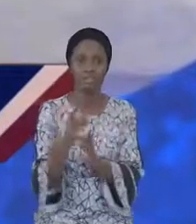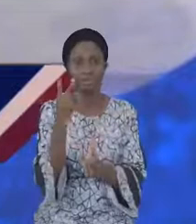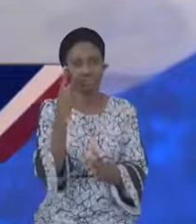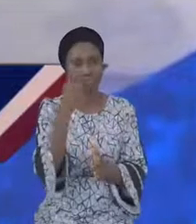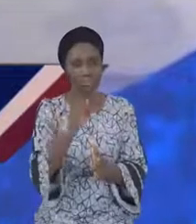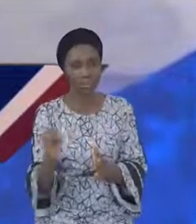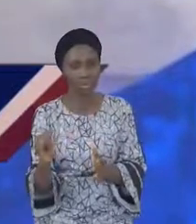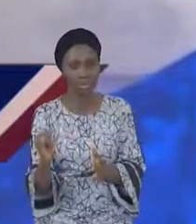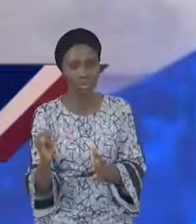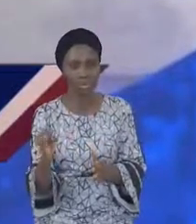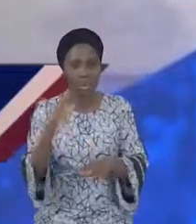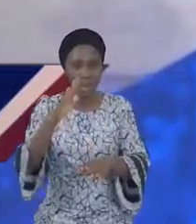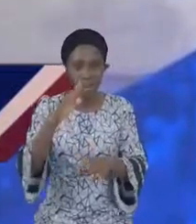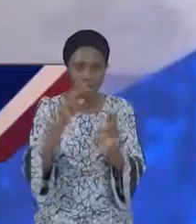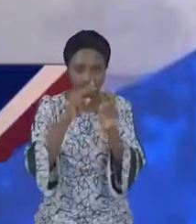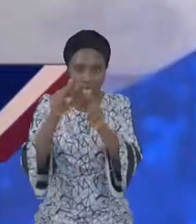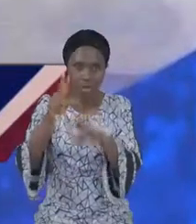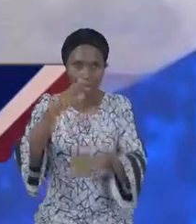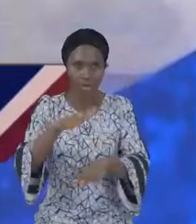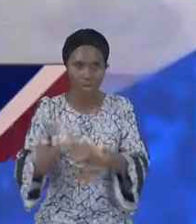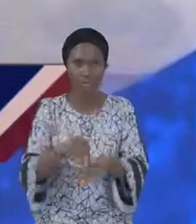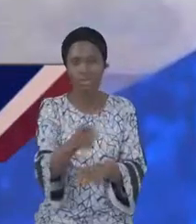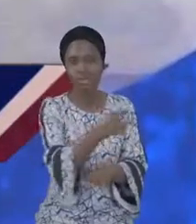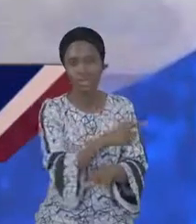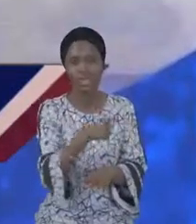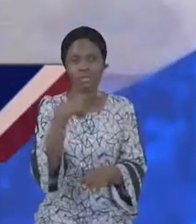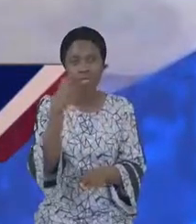Jésus les regarda et dit,